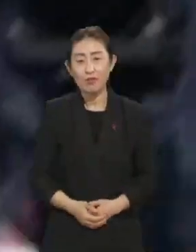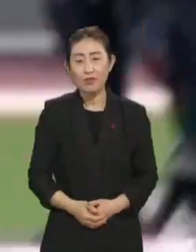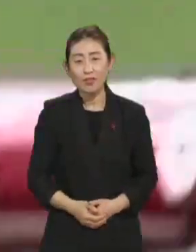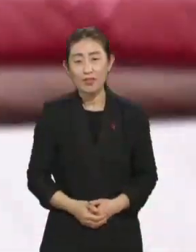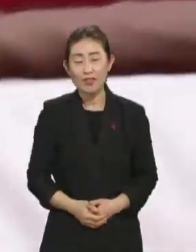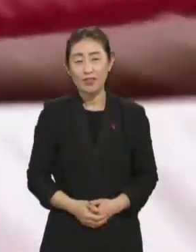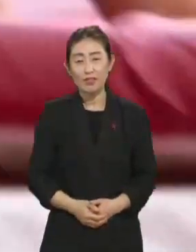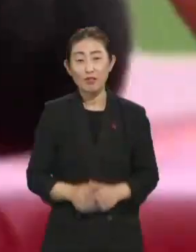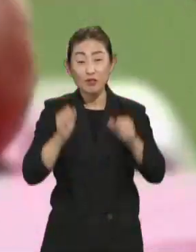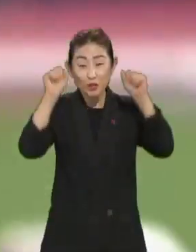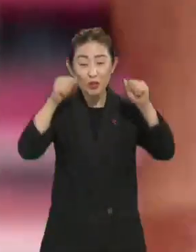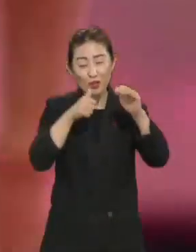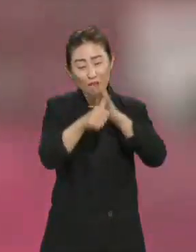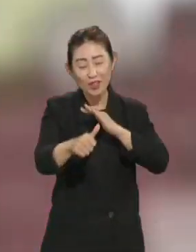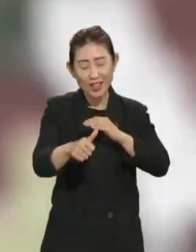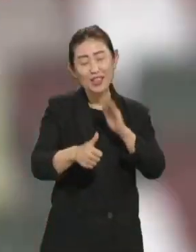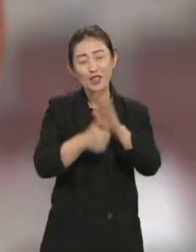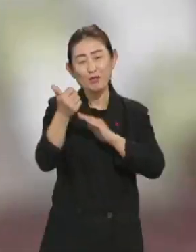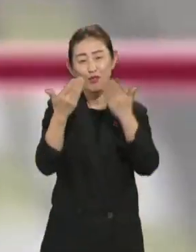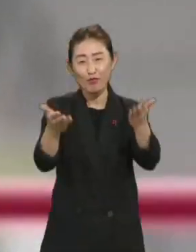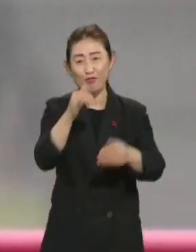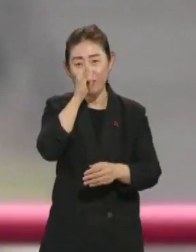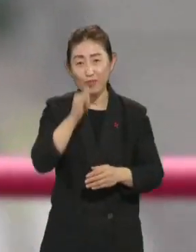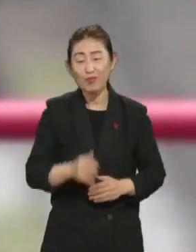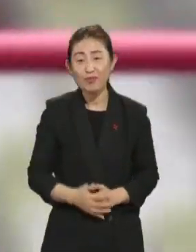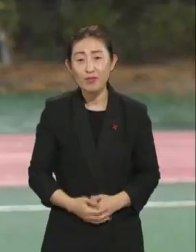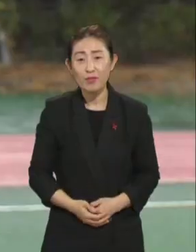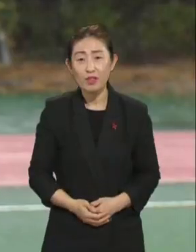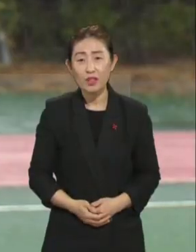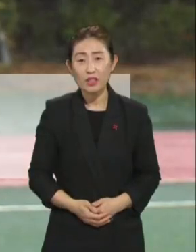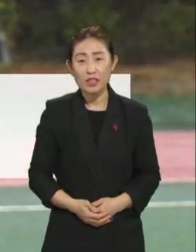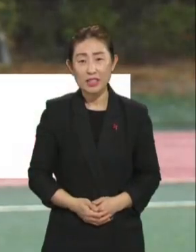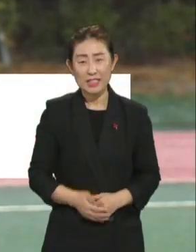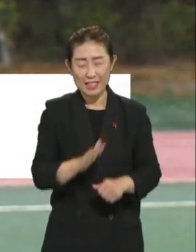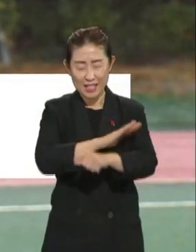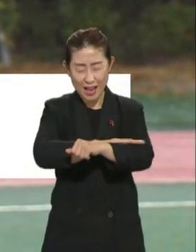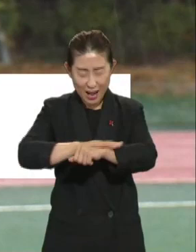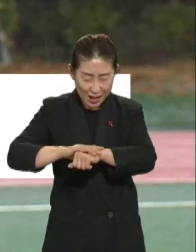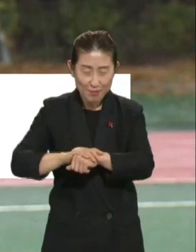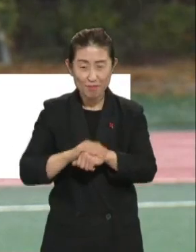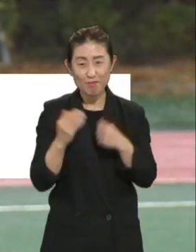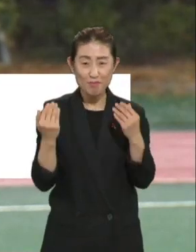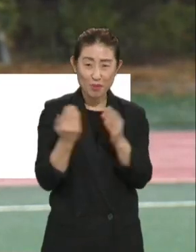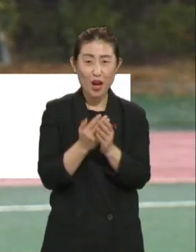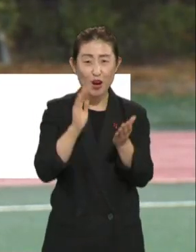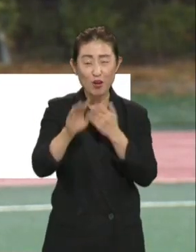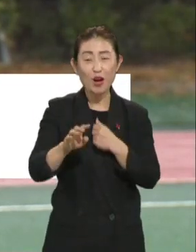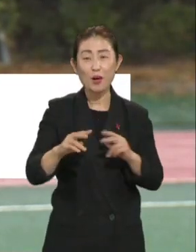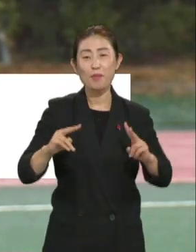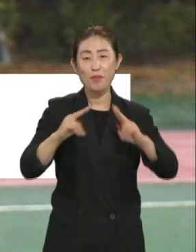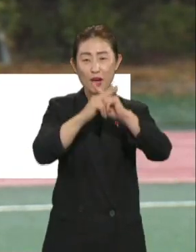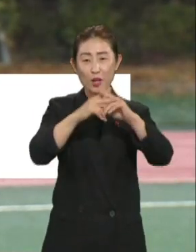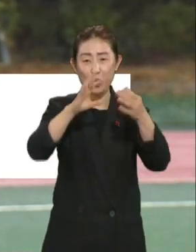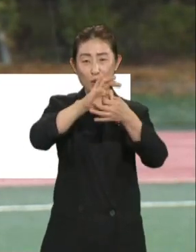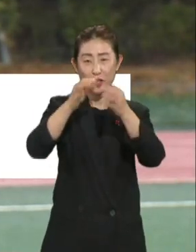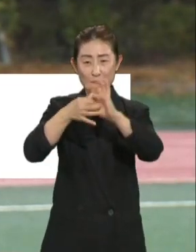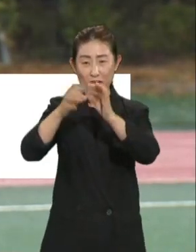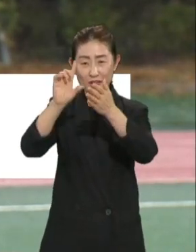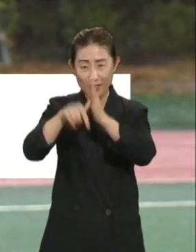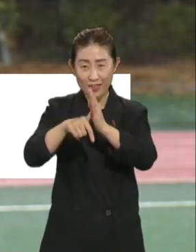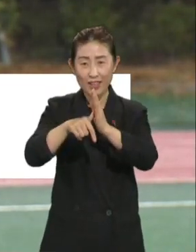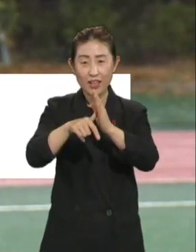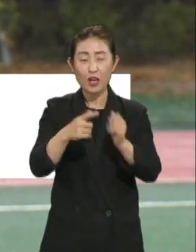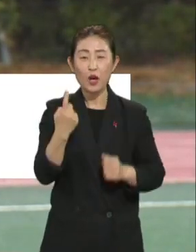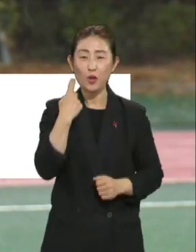희망을 선사했습니다. 확실히 준비해서 파리 올림픽에서 뭐 값진 메달 따갖고